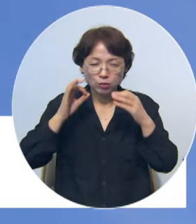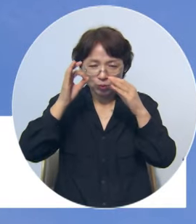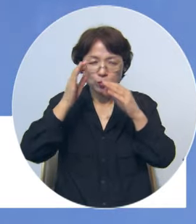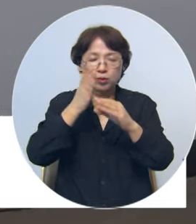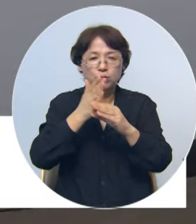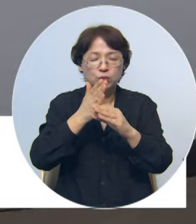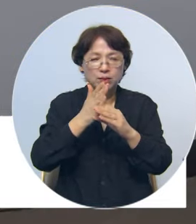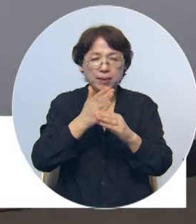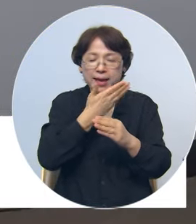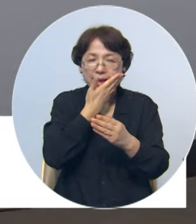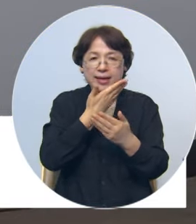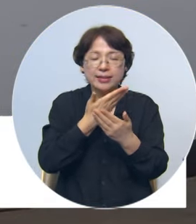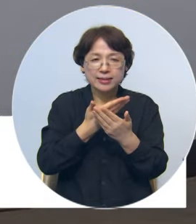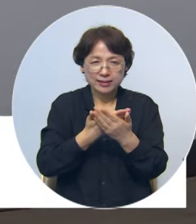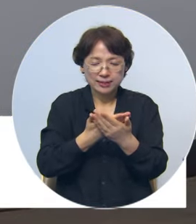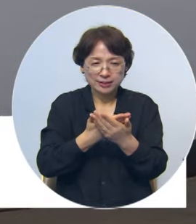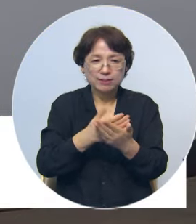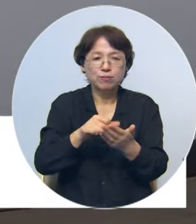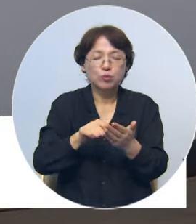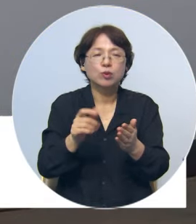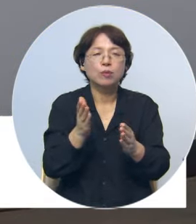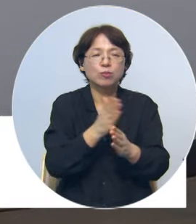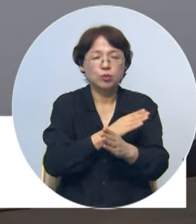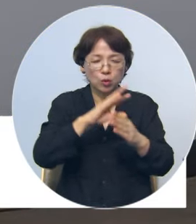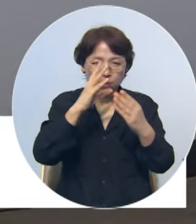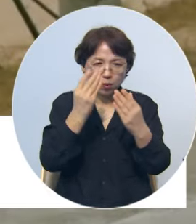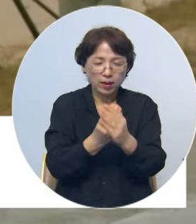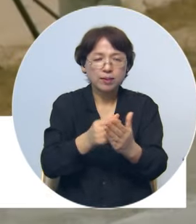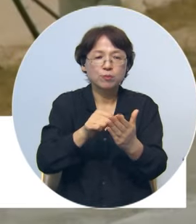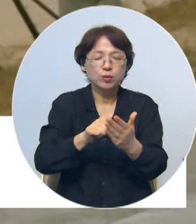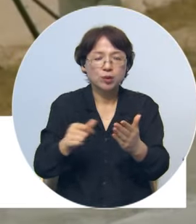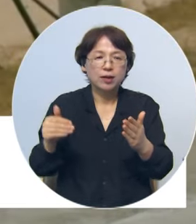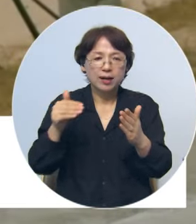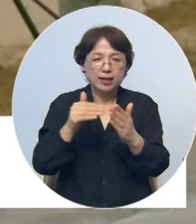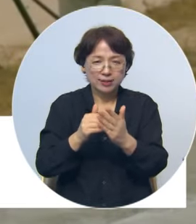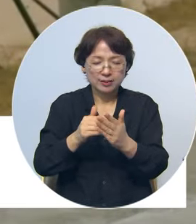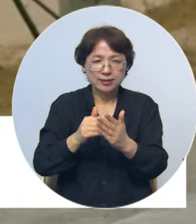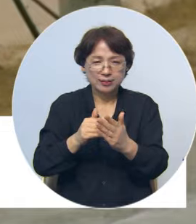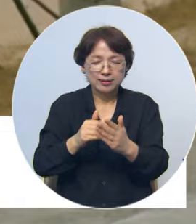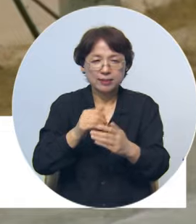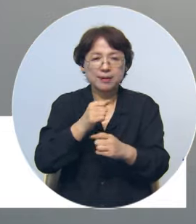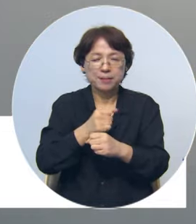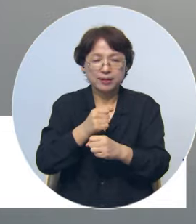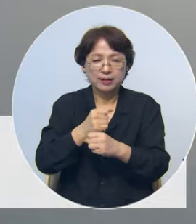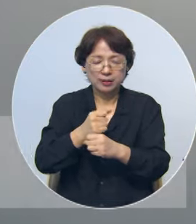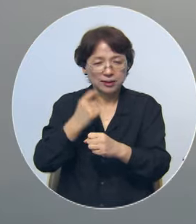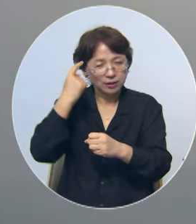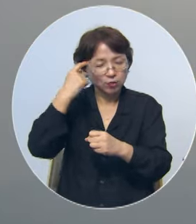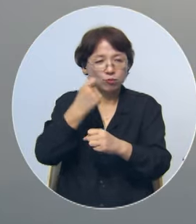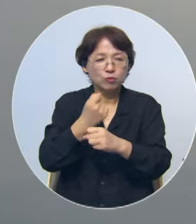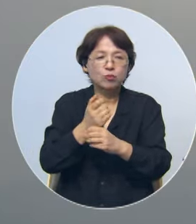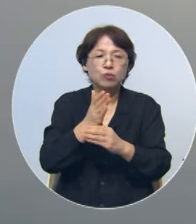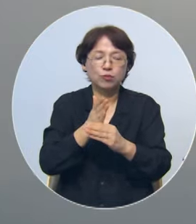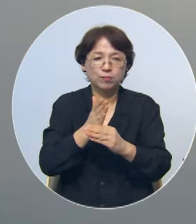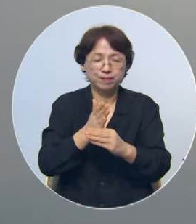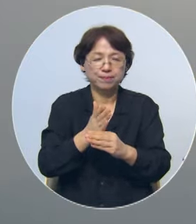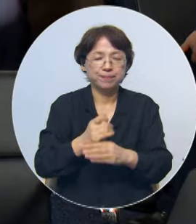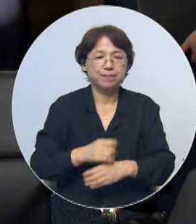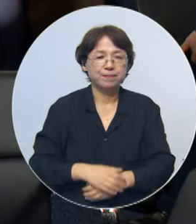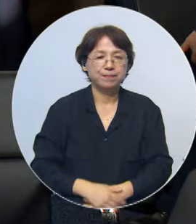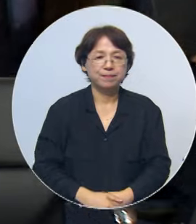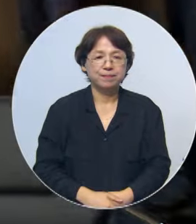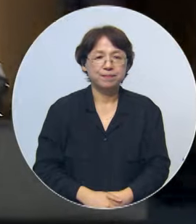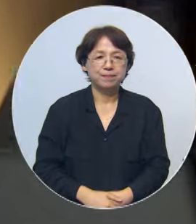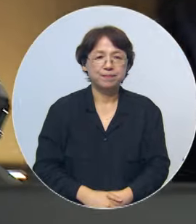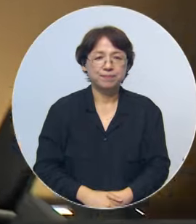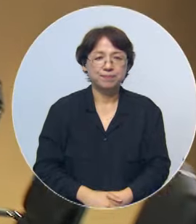소개하며 핵심 소재부터 완제품까지 전주기 개발 역량을 확보해 방산 기반을 공고히 할 계획이라고 밝혔습니다.